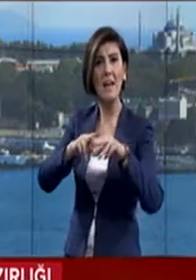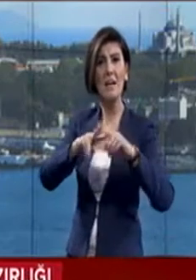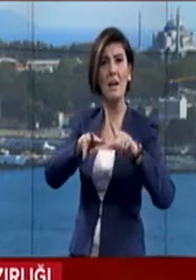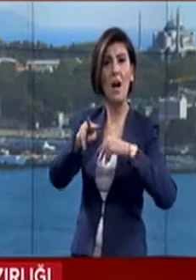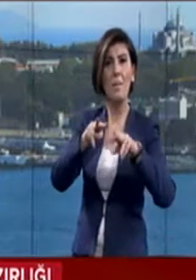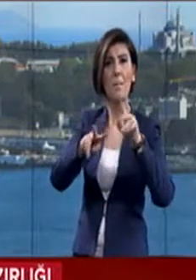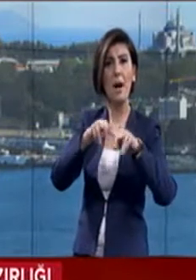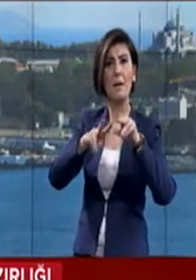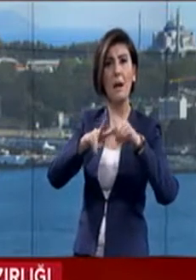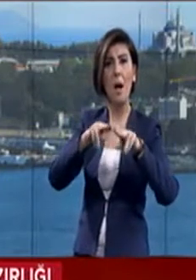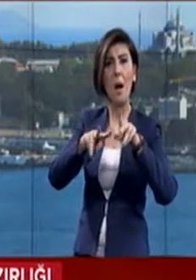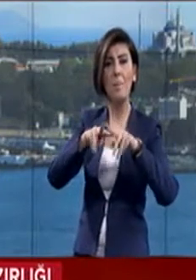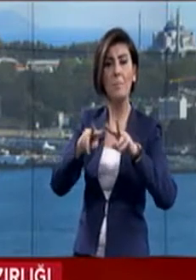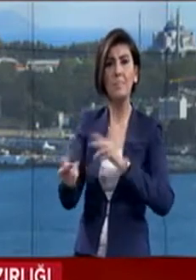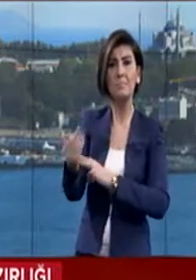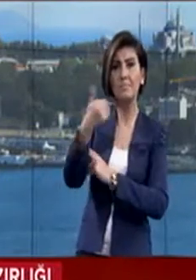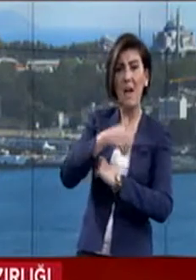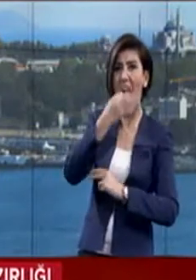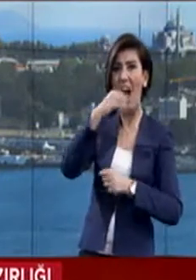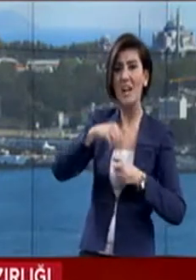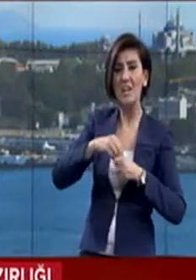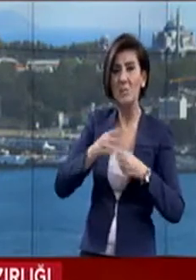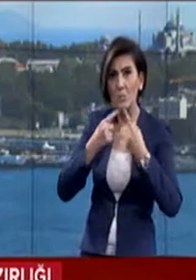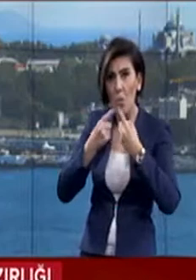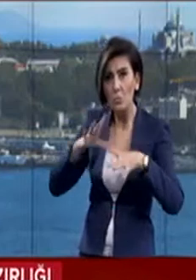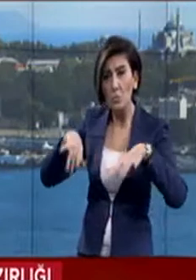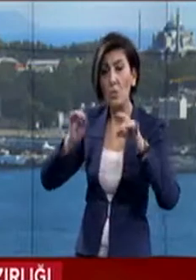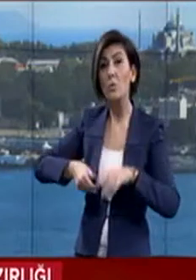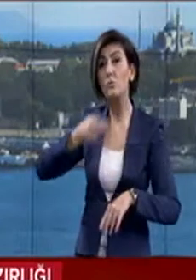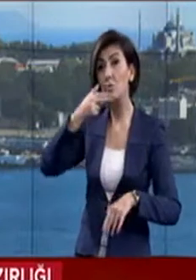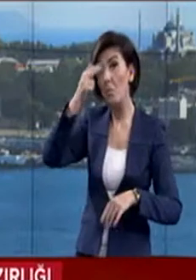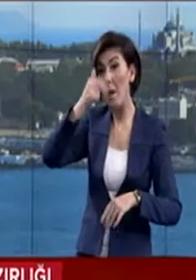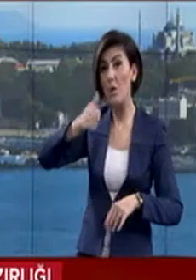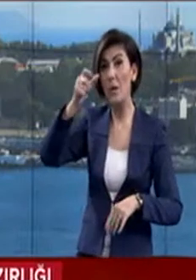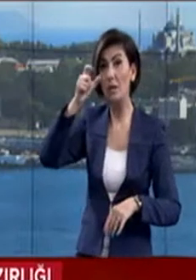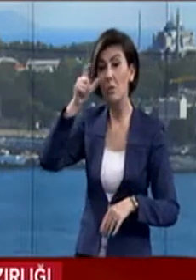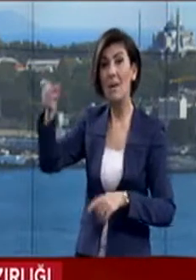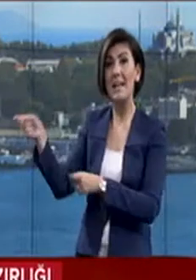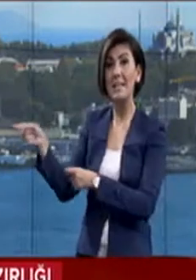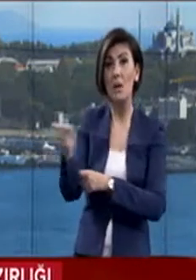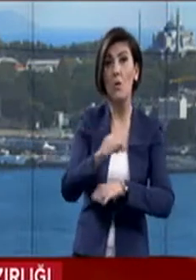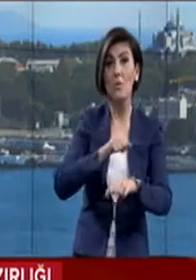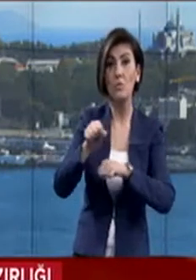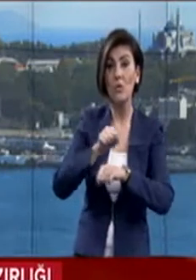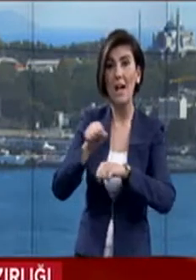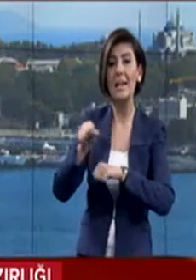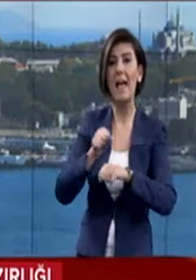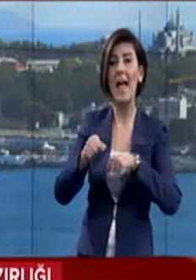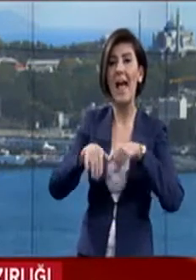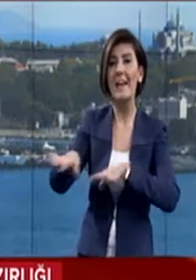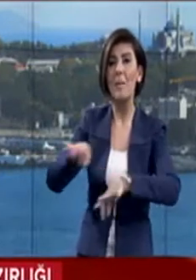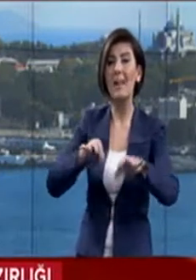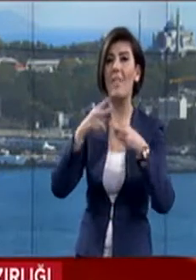ağırlayacak ve son şekli verilmiş olacak ve Cuma günü de Başbakan Ahmet Davutoğlu terörle mücadele planını açıklayacak.